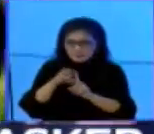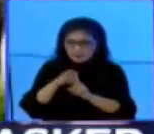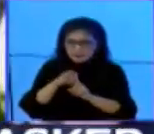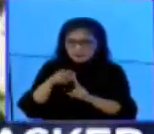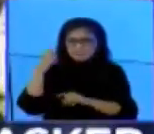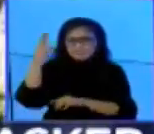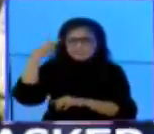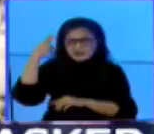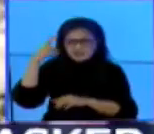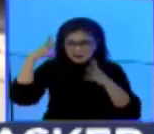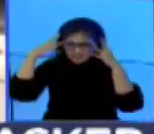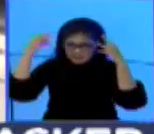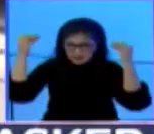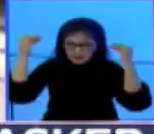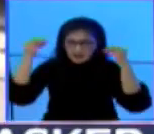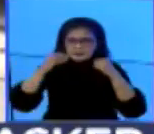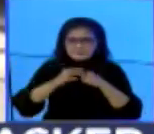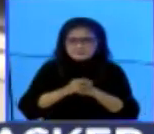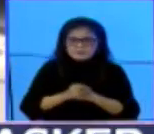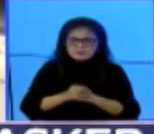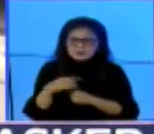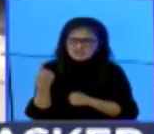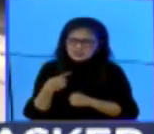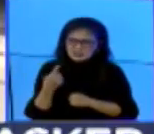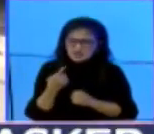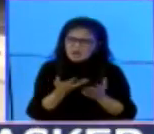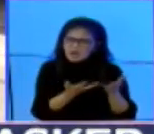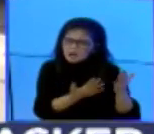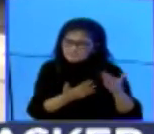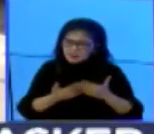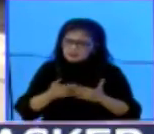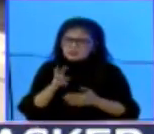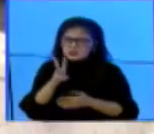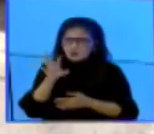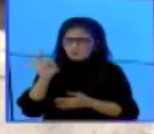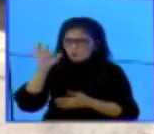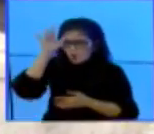Padang. Kita mengamankan sekitar 30 orang,